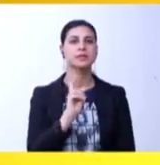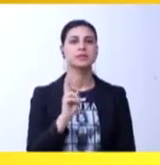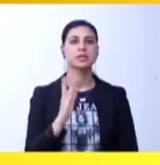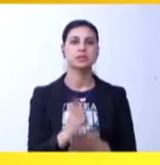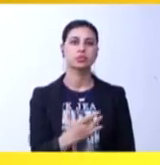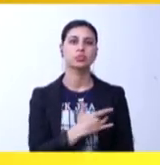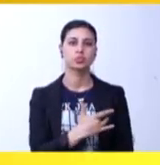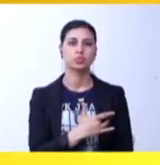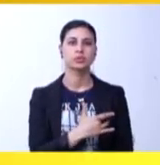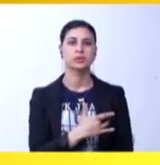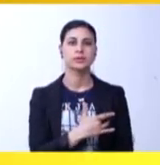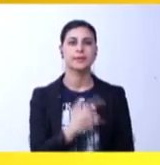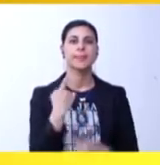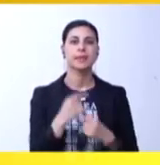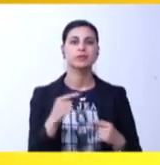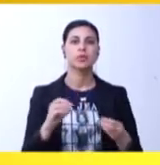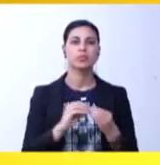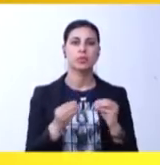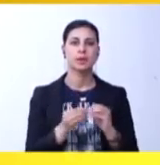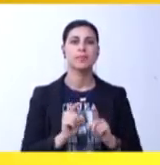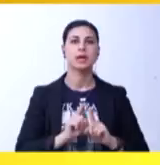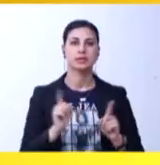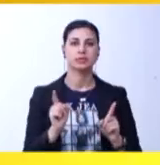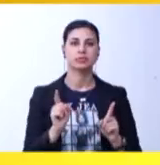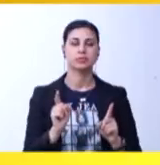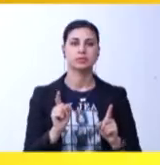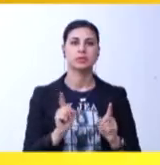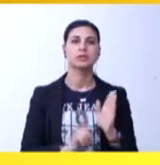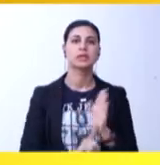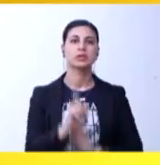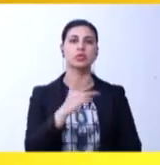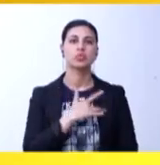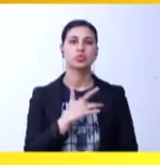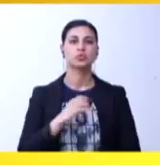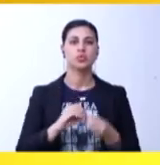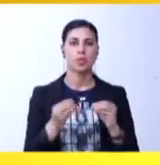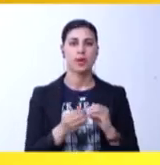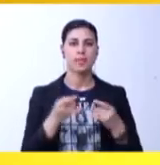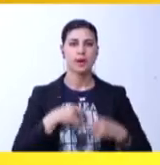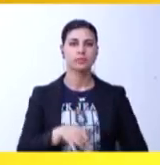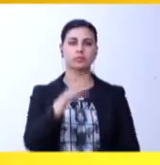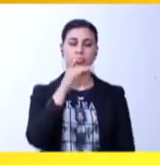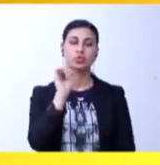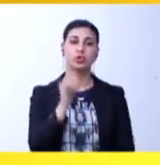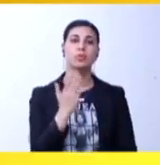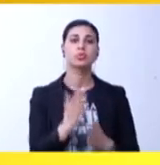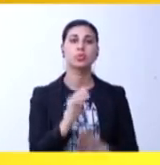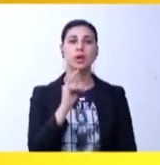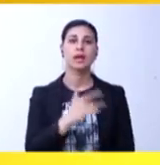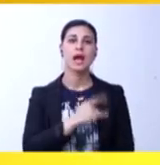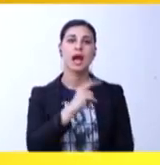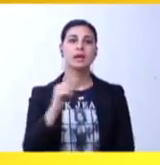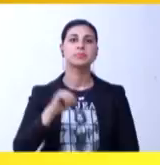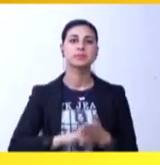აქვს გულის ესა თუ ის პრობლემა, განსაკუთრებით თანდაყოლილი გულის პრობლემები, შეიძლება თუ არა გახდეს